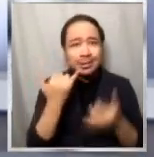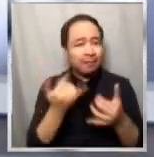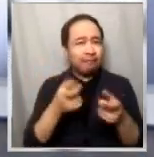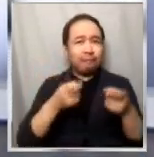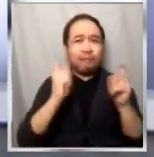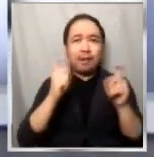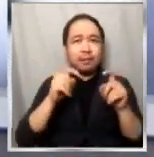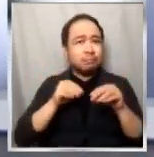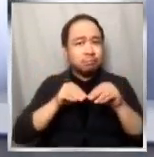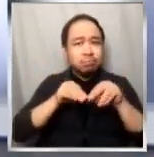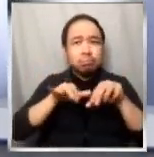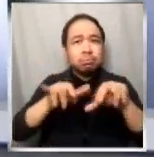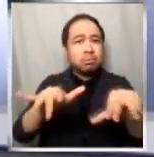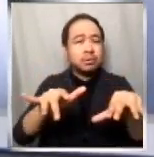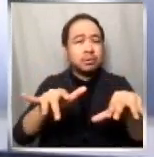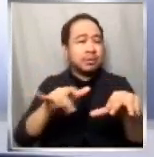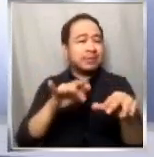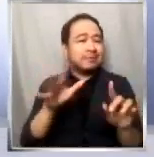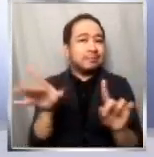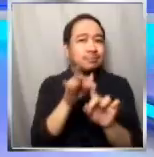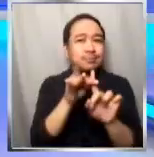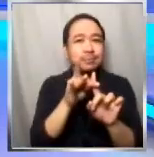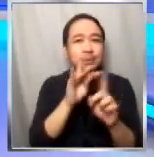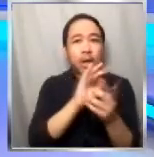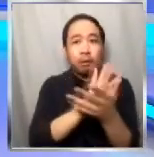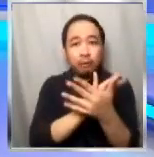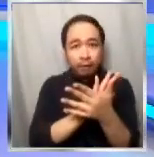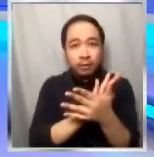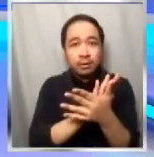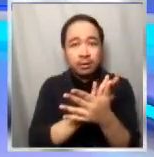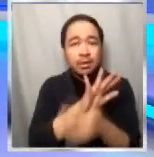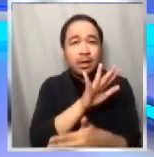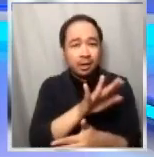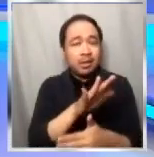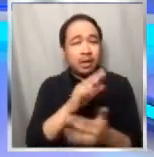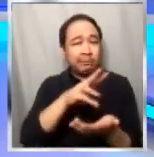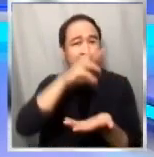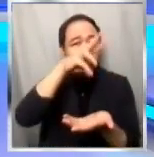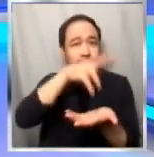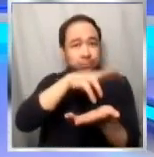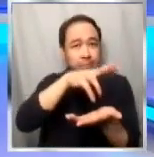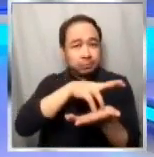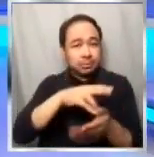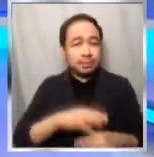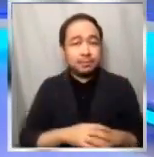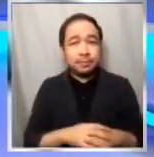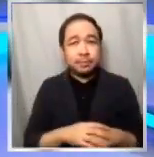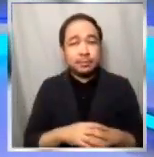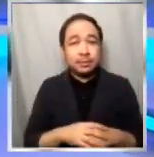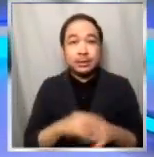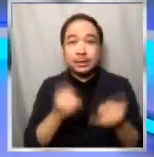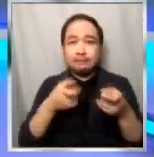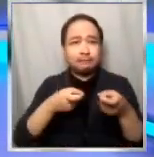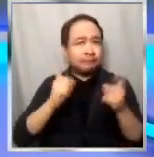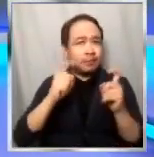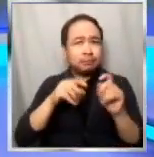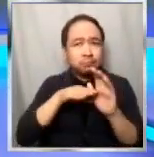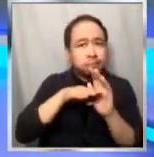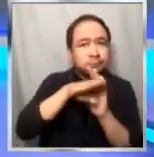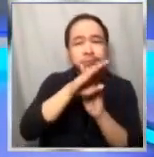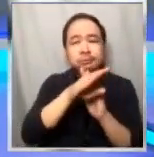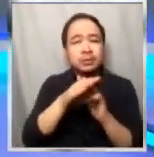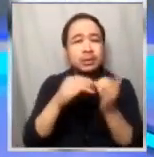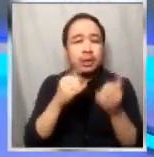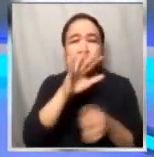mga tinamaan ng COVID-19 sa kanilang lungsod. Dahil po sa bilis ng pagkalat, 55 barangay